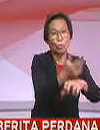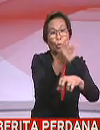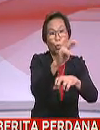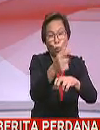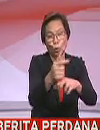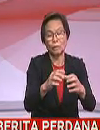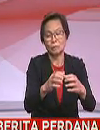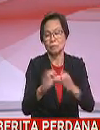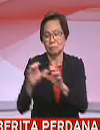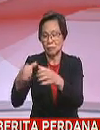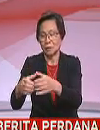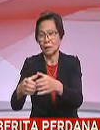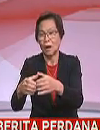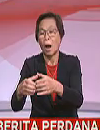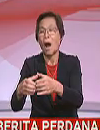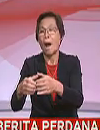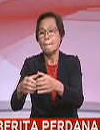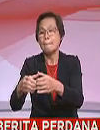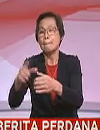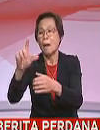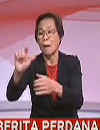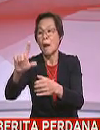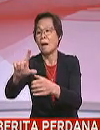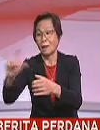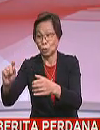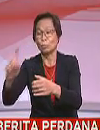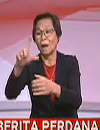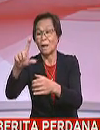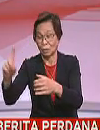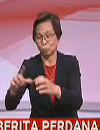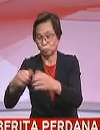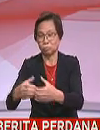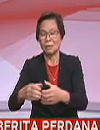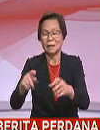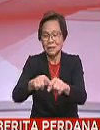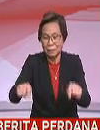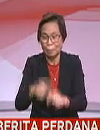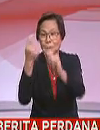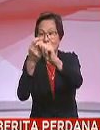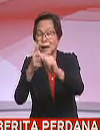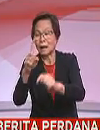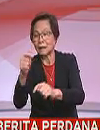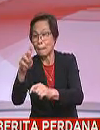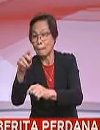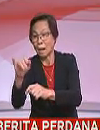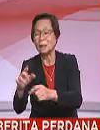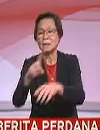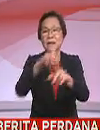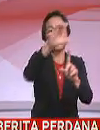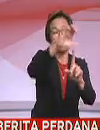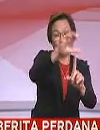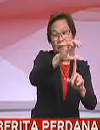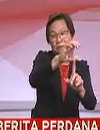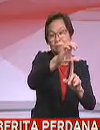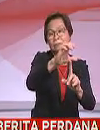digunakan mereka LED Flash teladang mata Mbak Dillah ada tour class tetap Abdi neda maypole al-qur'an dijerat